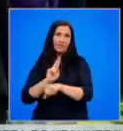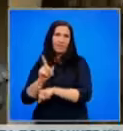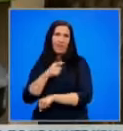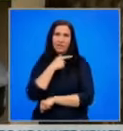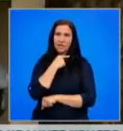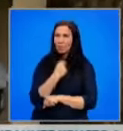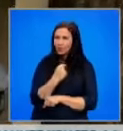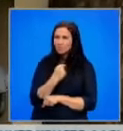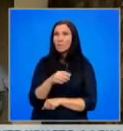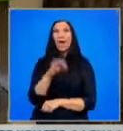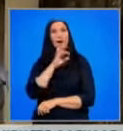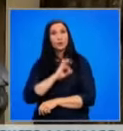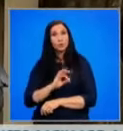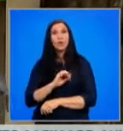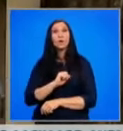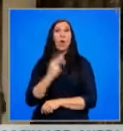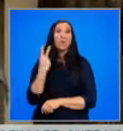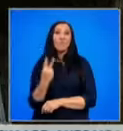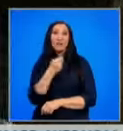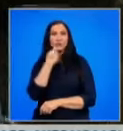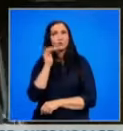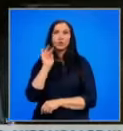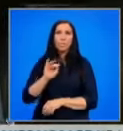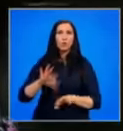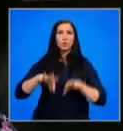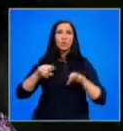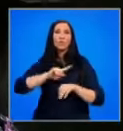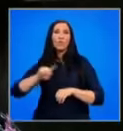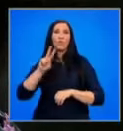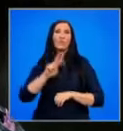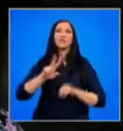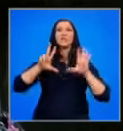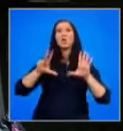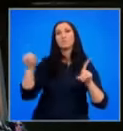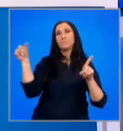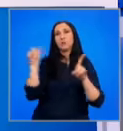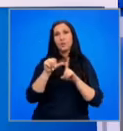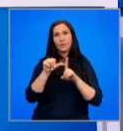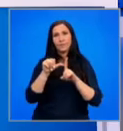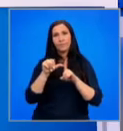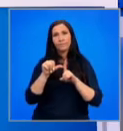12-ти клас. Резултатите и от двата изпита ще бъдат готови до 28 юни.